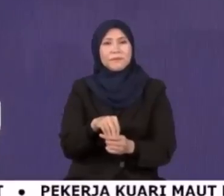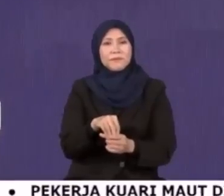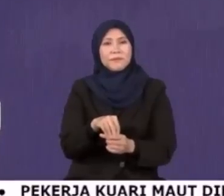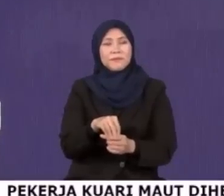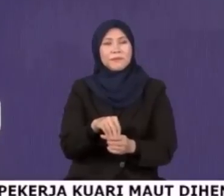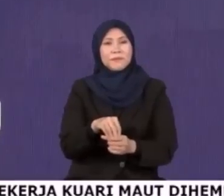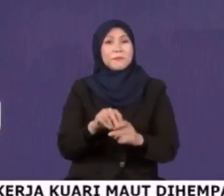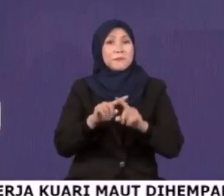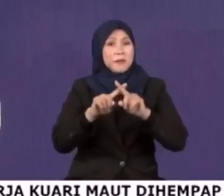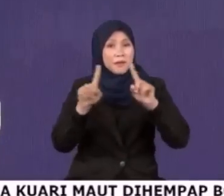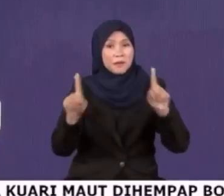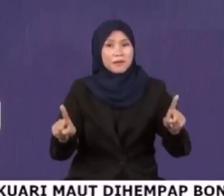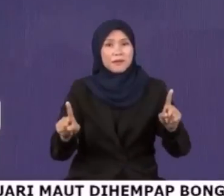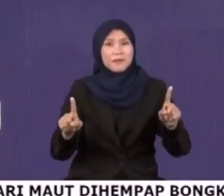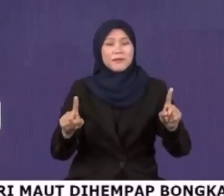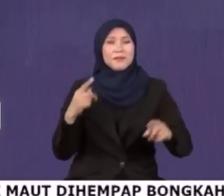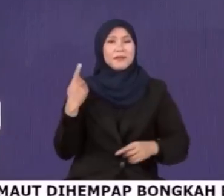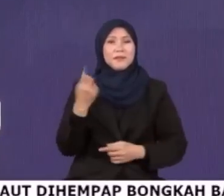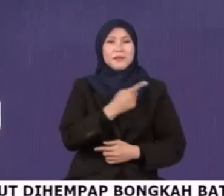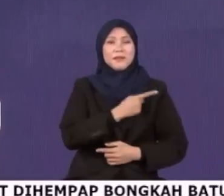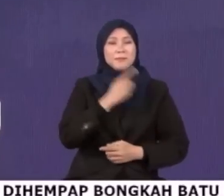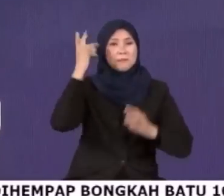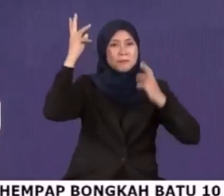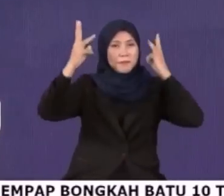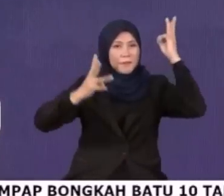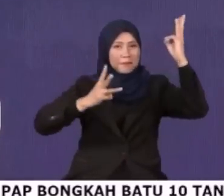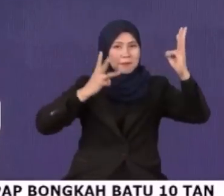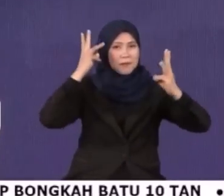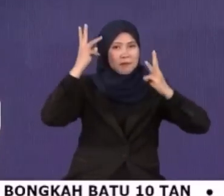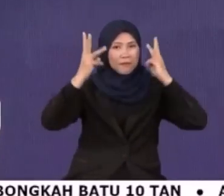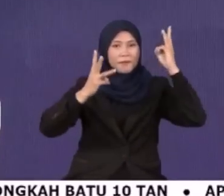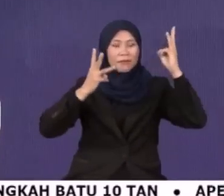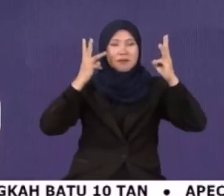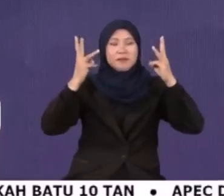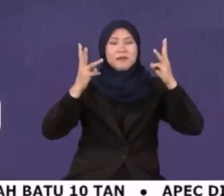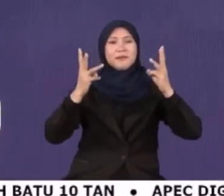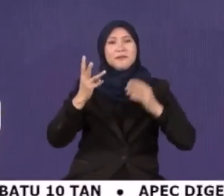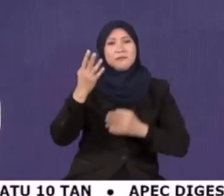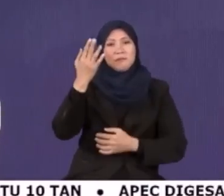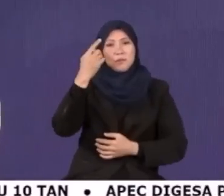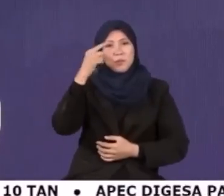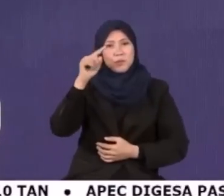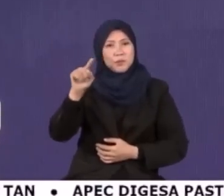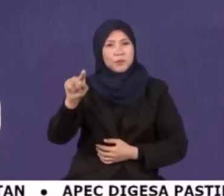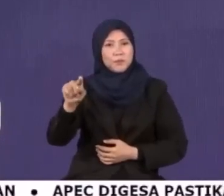kita besarkan adalah kecenderungan untuk